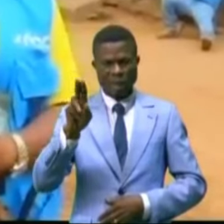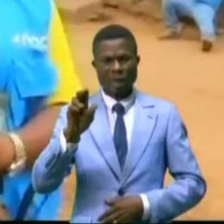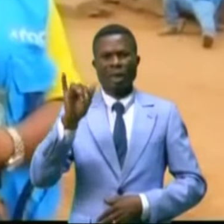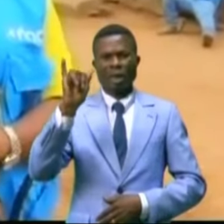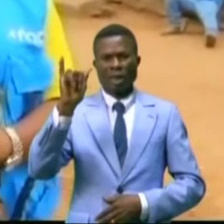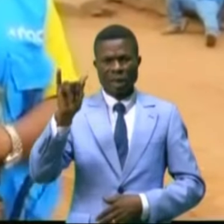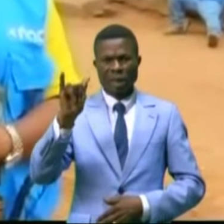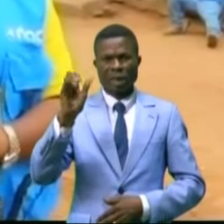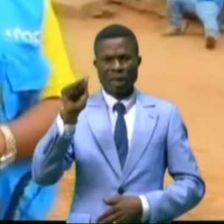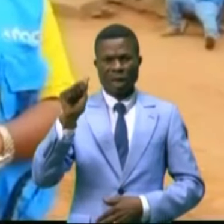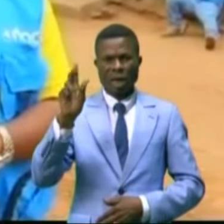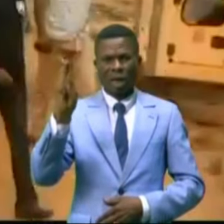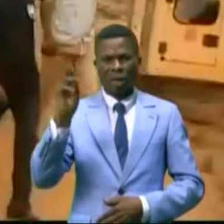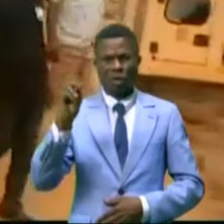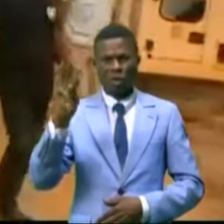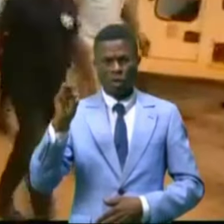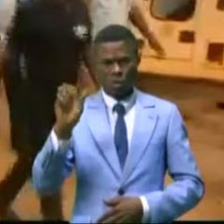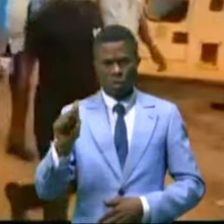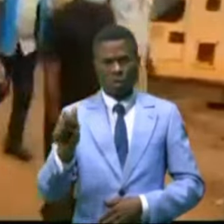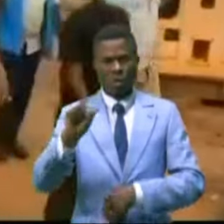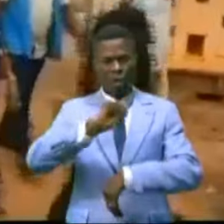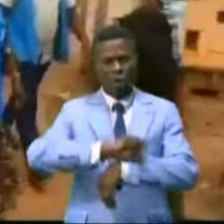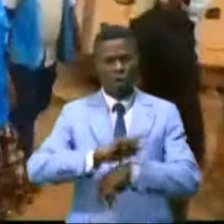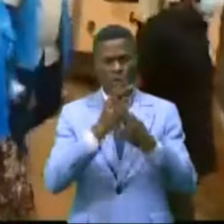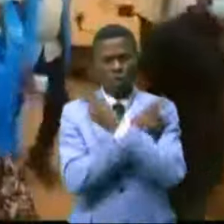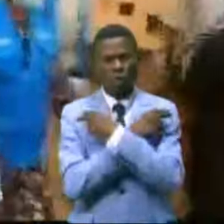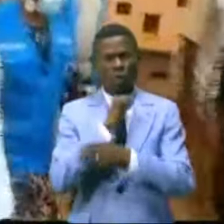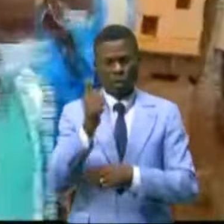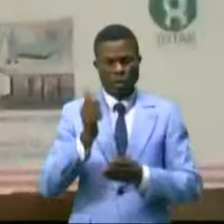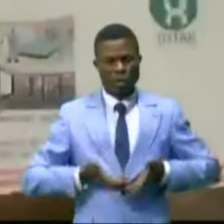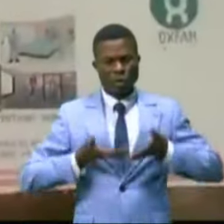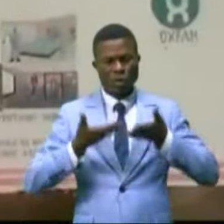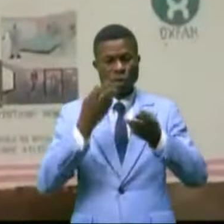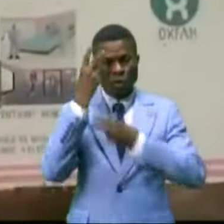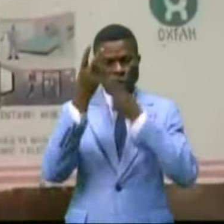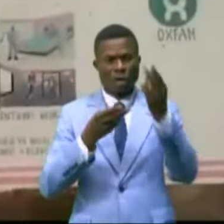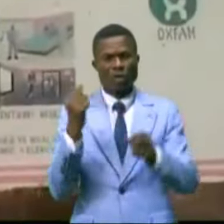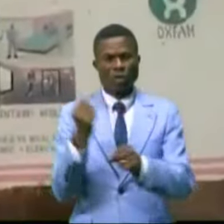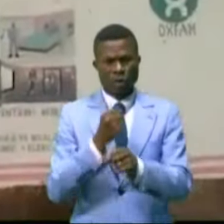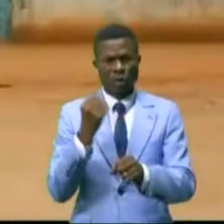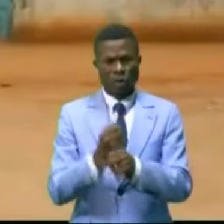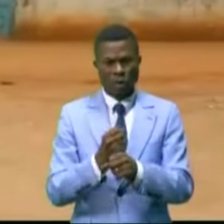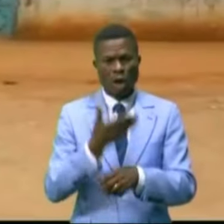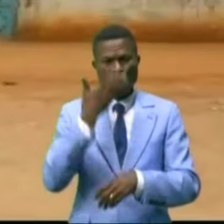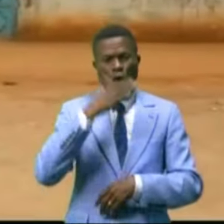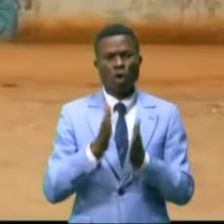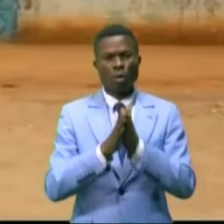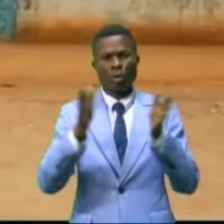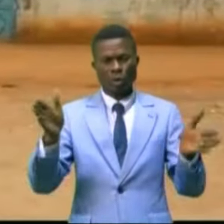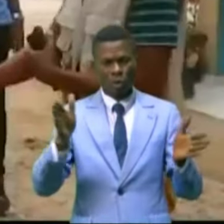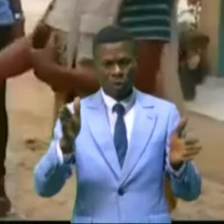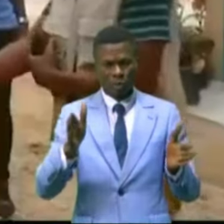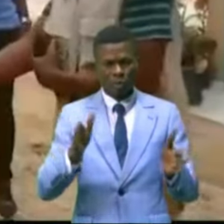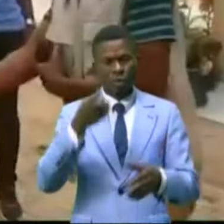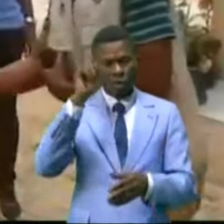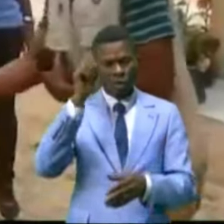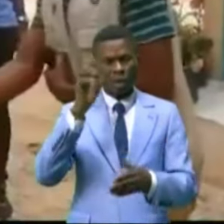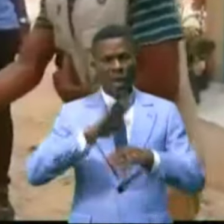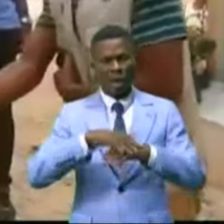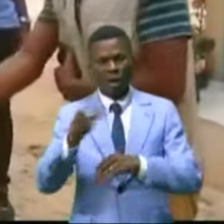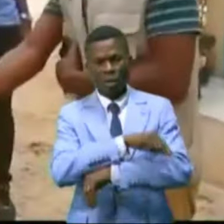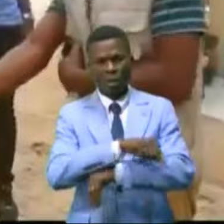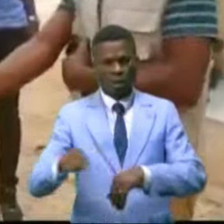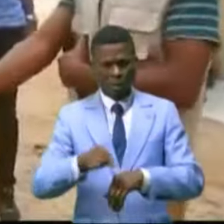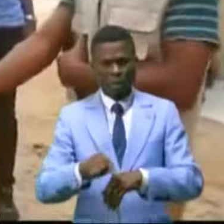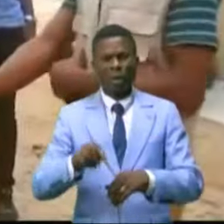journée du mardi 26 n'a pas été du tout repos elle a consacré aux visites de travail l'hôpital général a reçu en premier suivi du bureau de